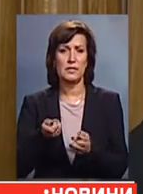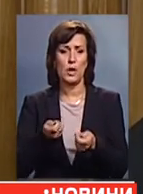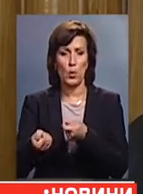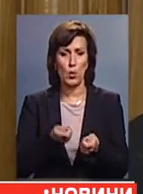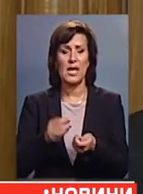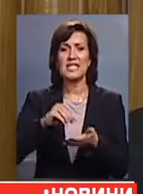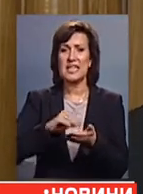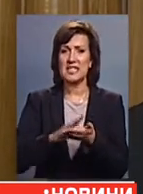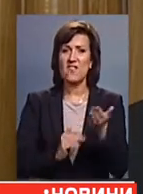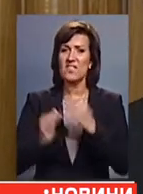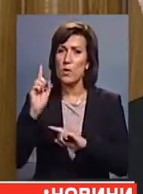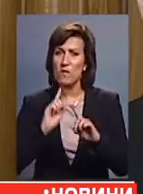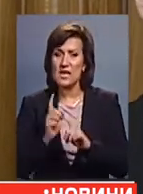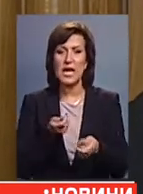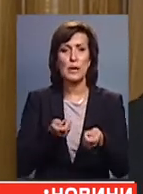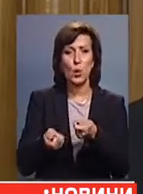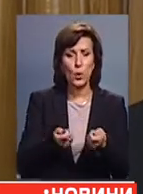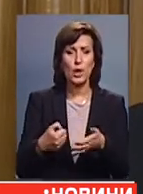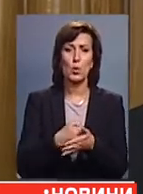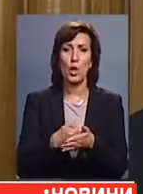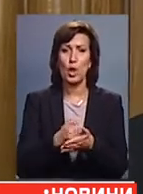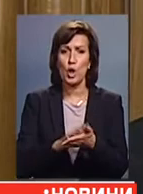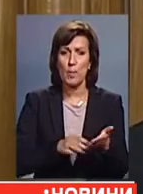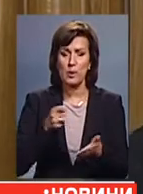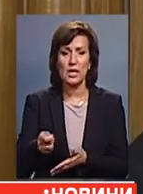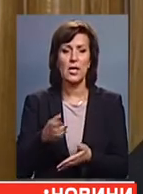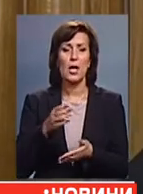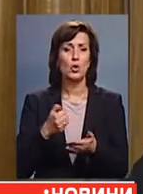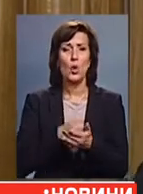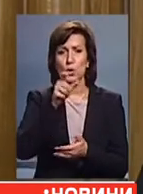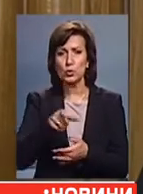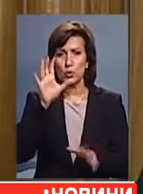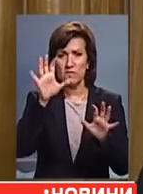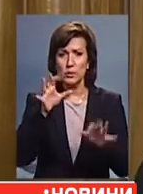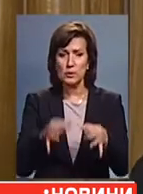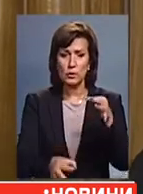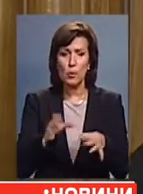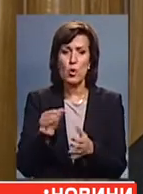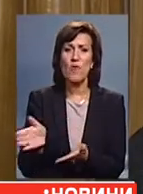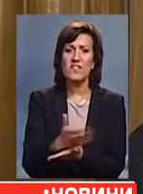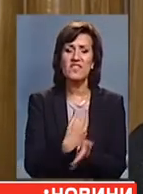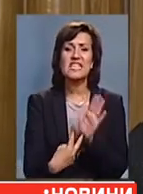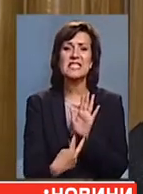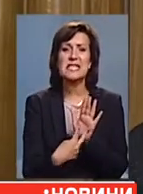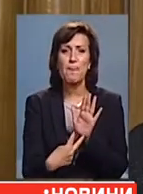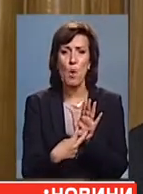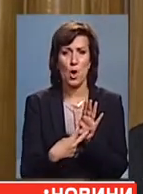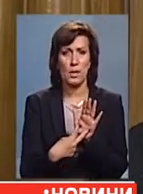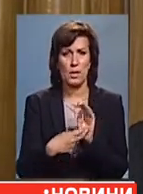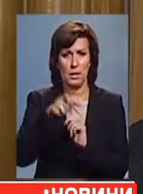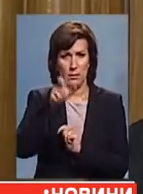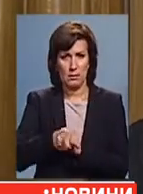від Верховної Ради і від уряду клопотання до суддів Конституційного суду про відвід сімох